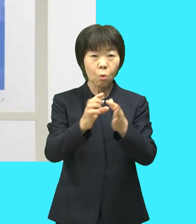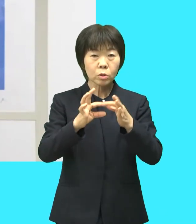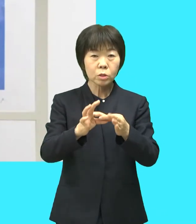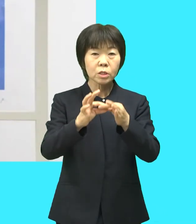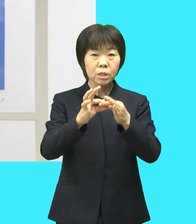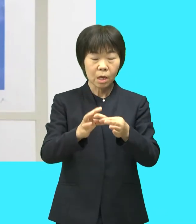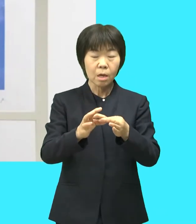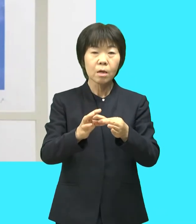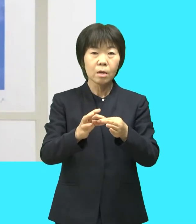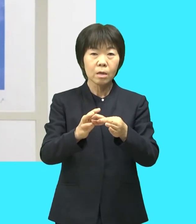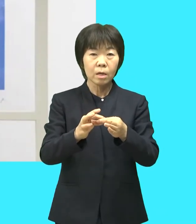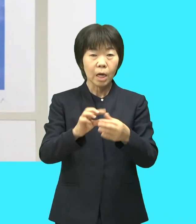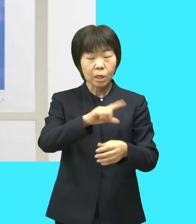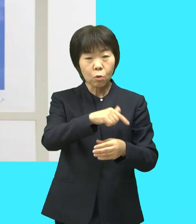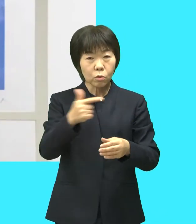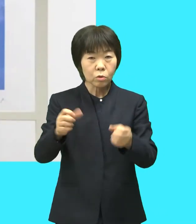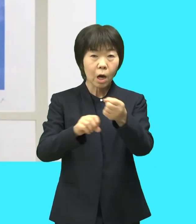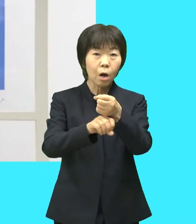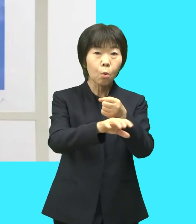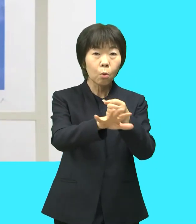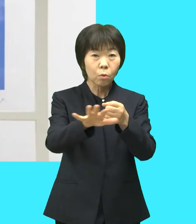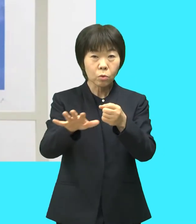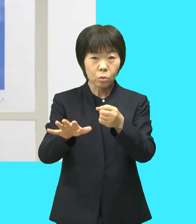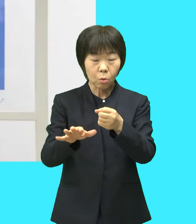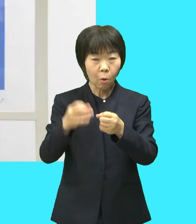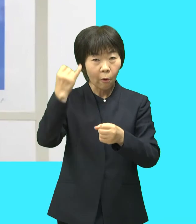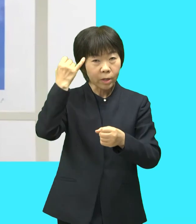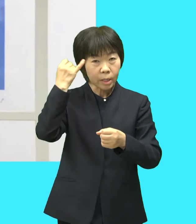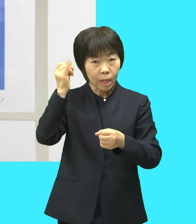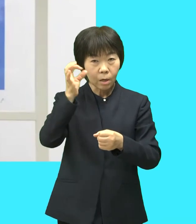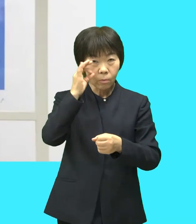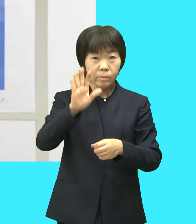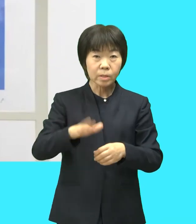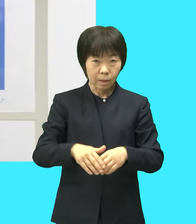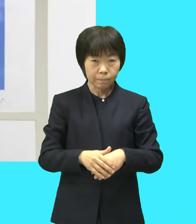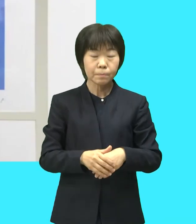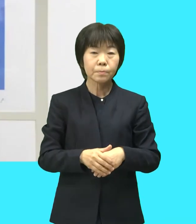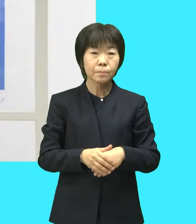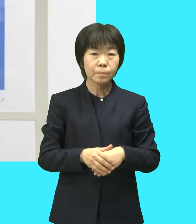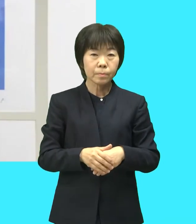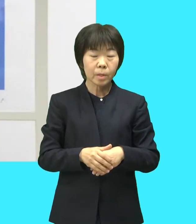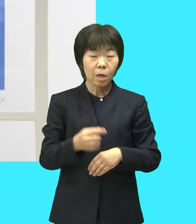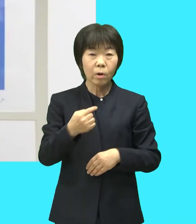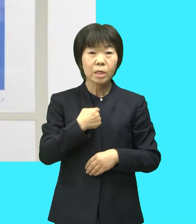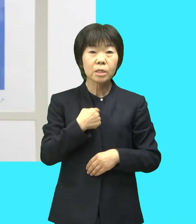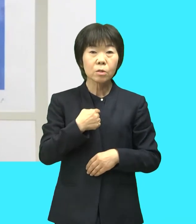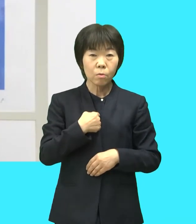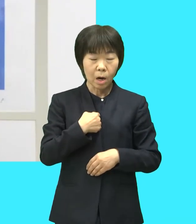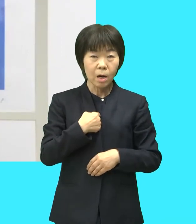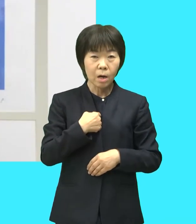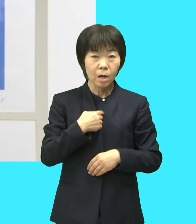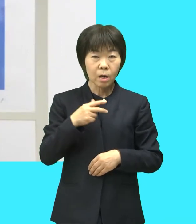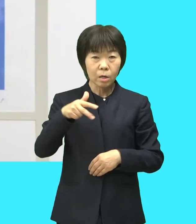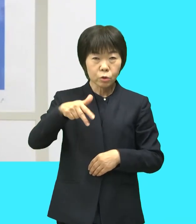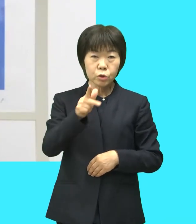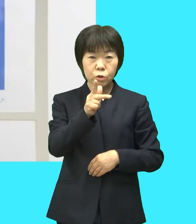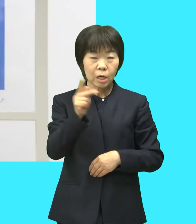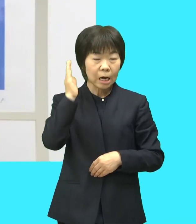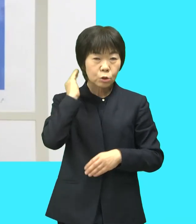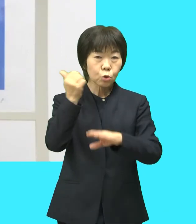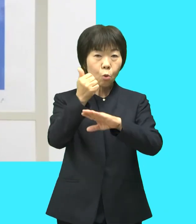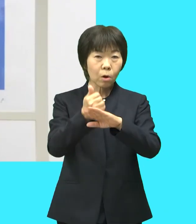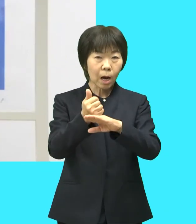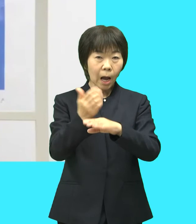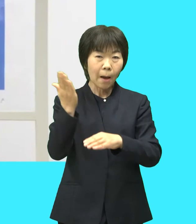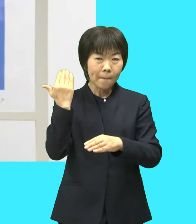扱いについてさまざまな報道あるいは意見を拝見しております。 私自身は菅総理が官房長